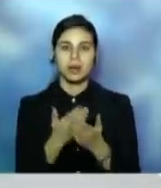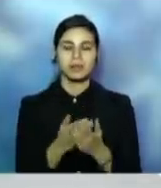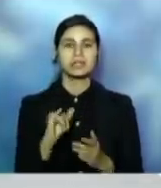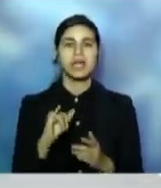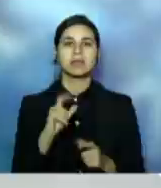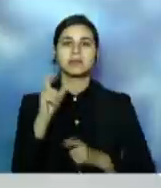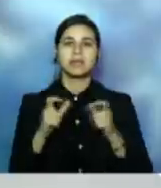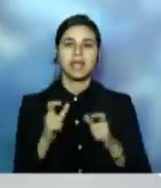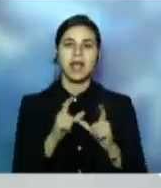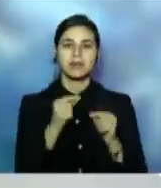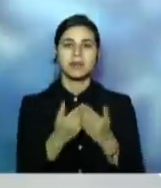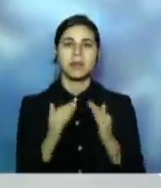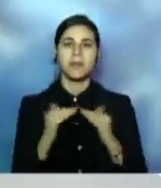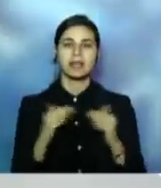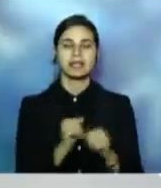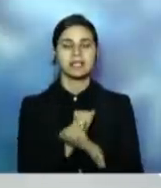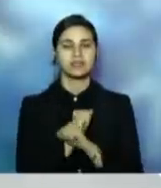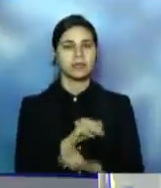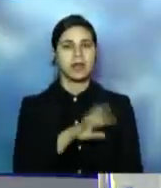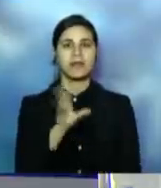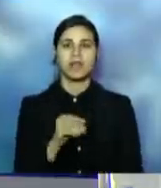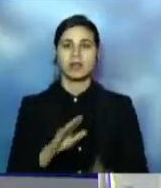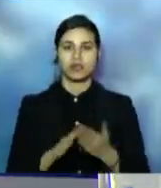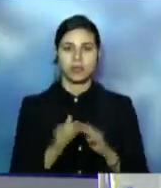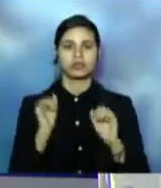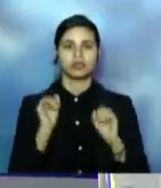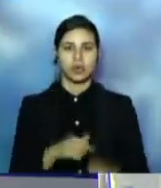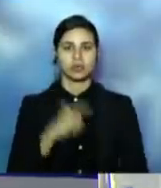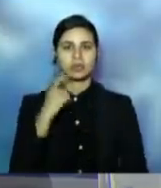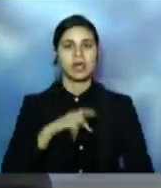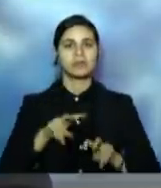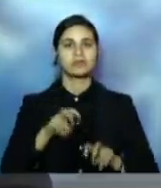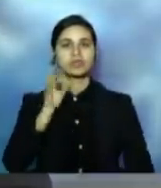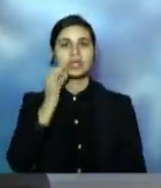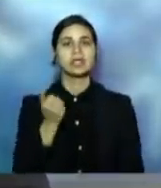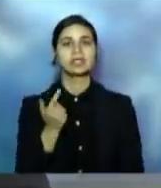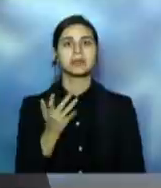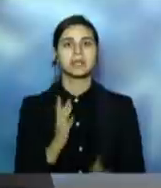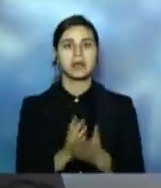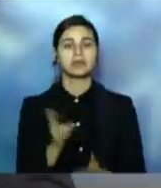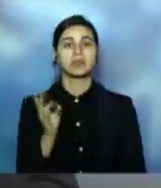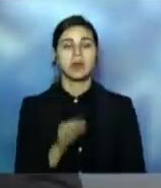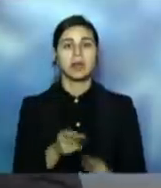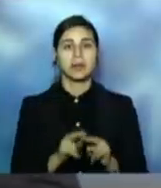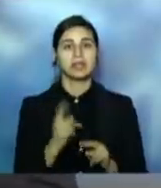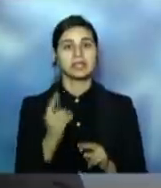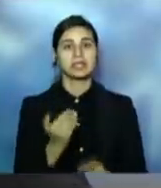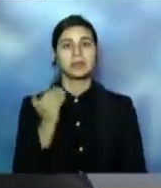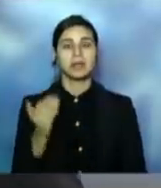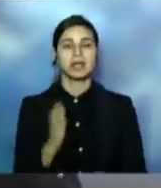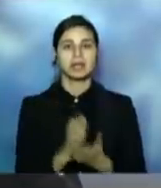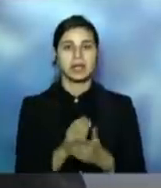პირობებში. ყველა პირობებში შეუძლია. ყველა პაციენტმა გაისინჯოს სისხლში შაქარი, მაგრამ ეს ერთი მხარეა,